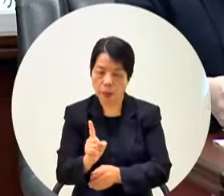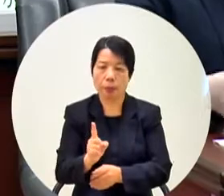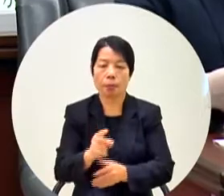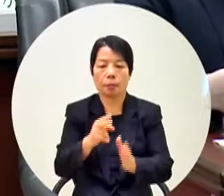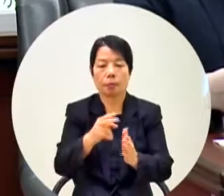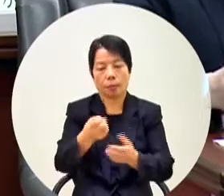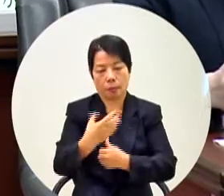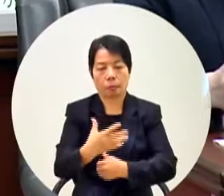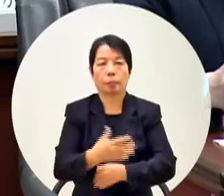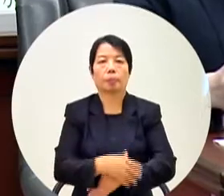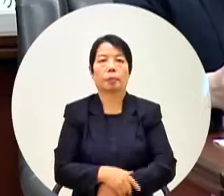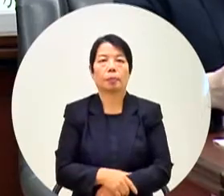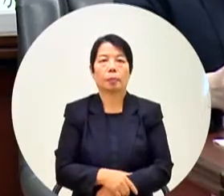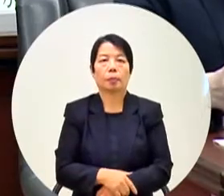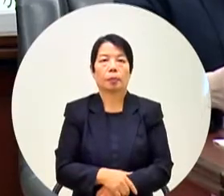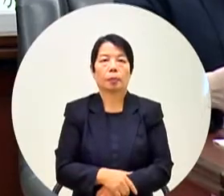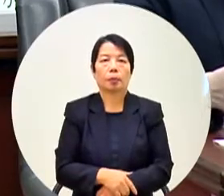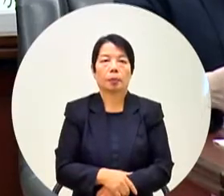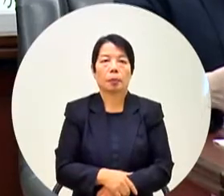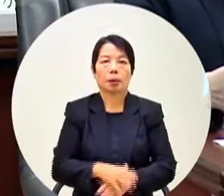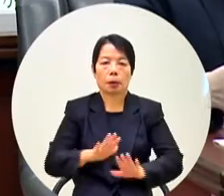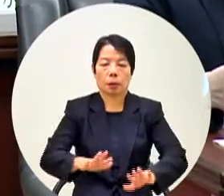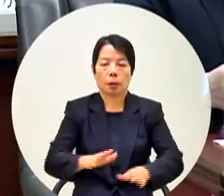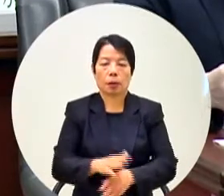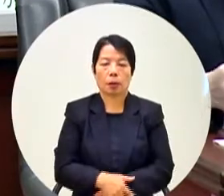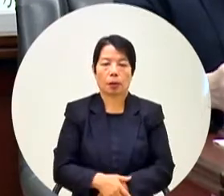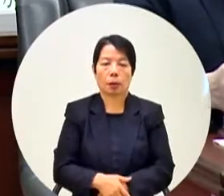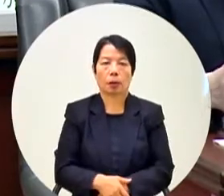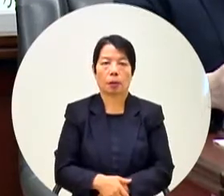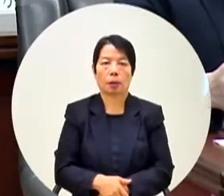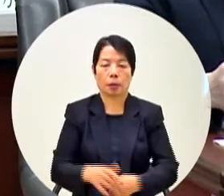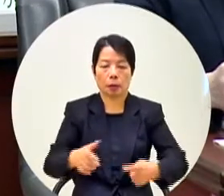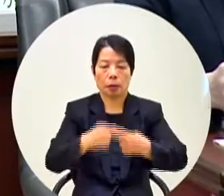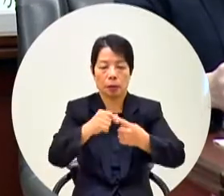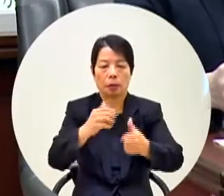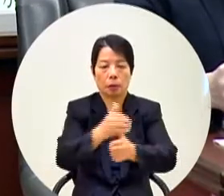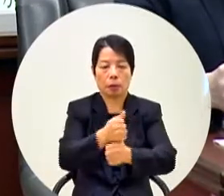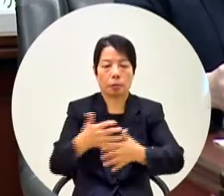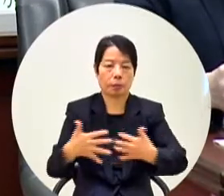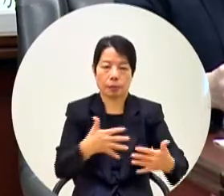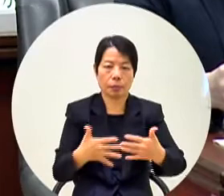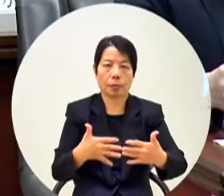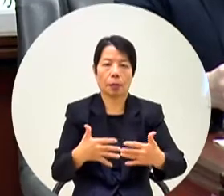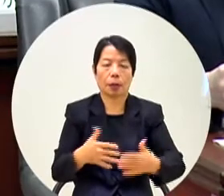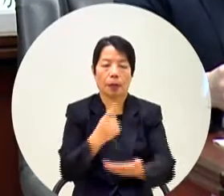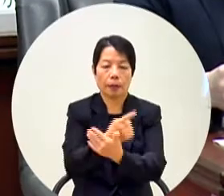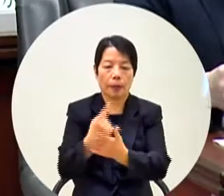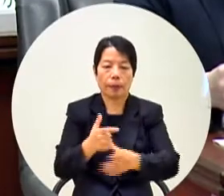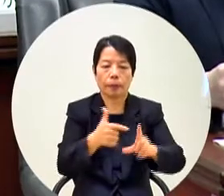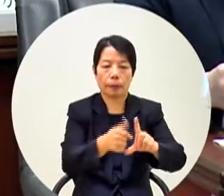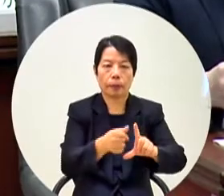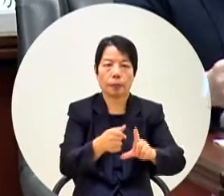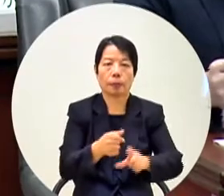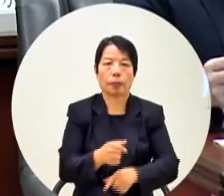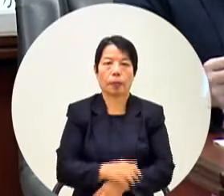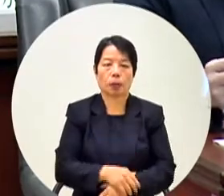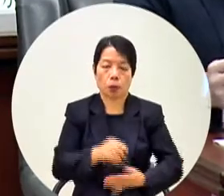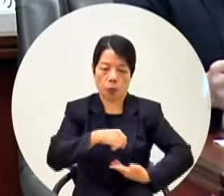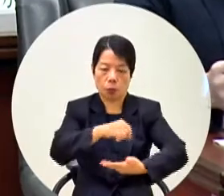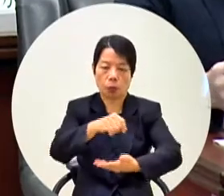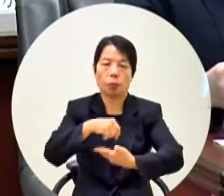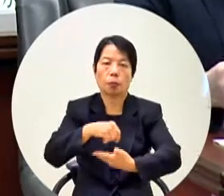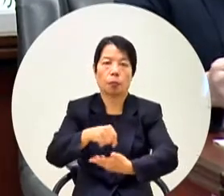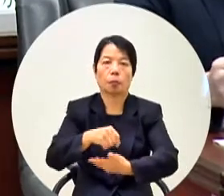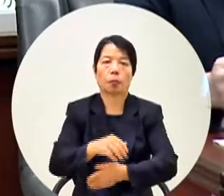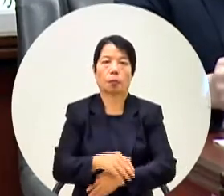啊，今仔日因为是第一遍的总集询，吼、哦，所以我每一区的需求，我提出来，吼、